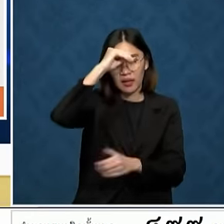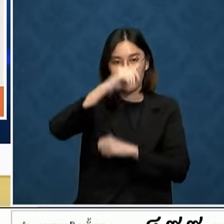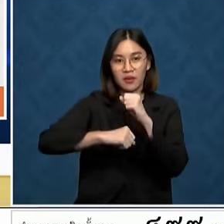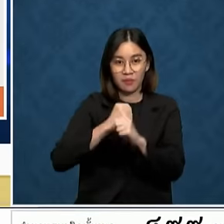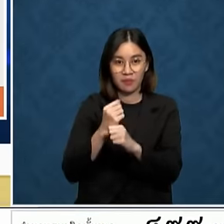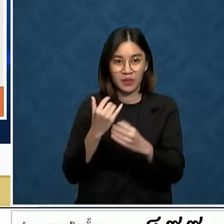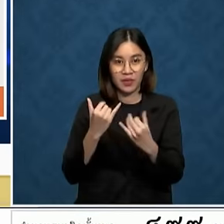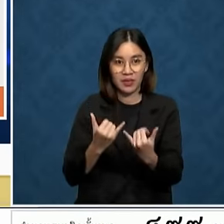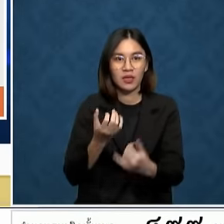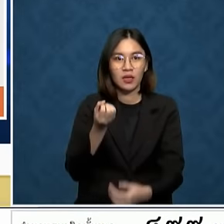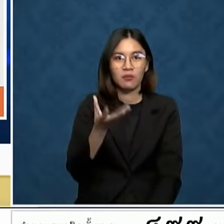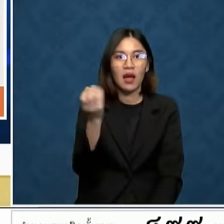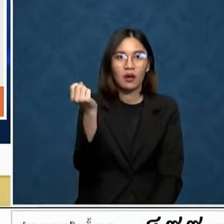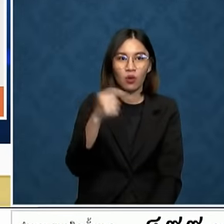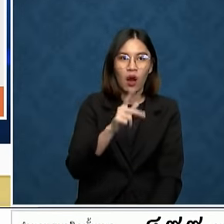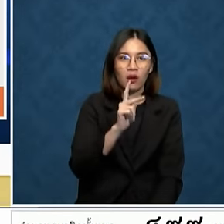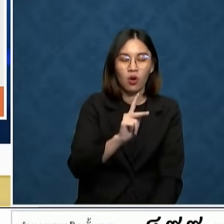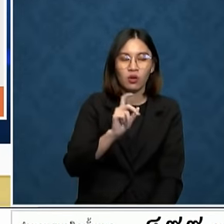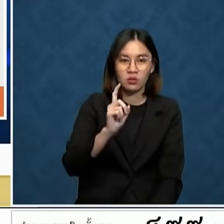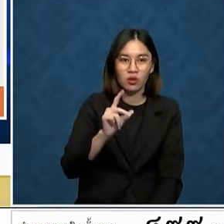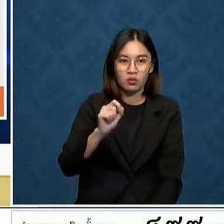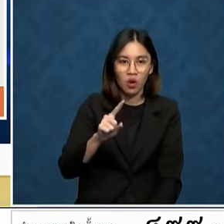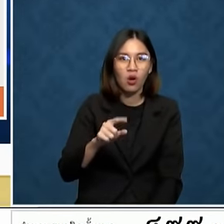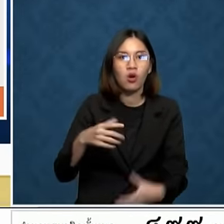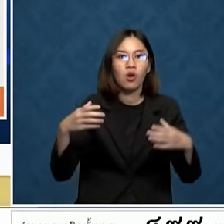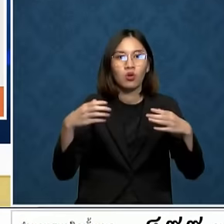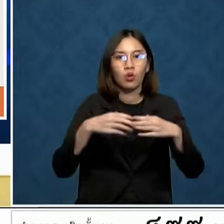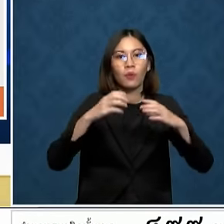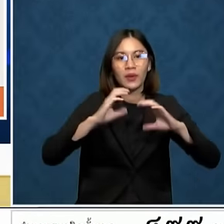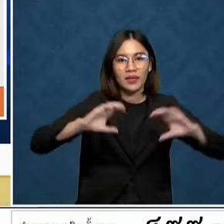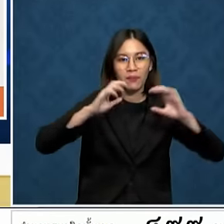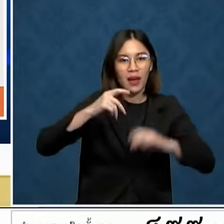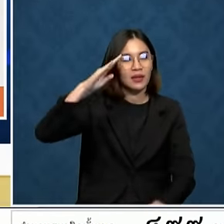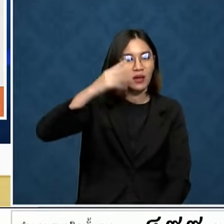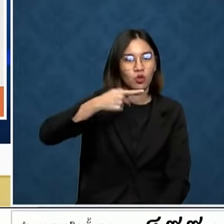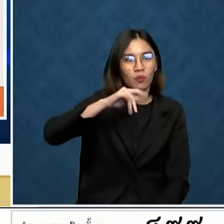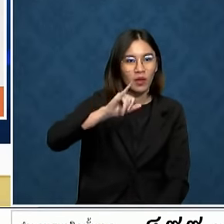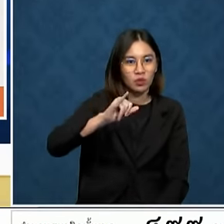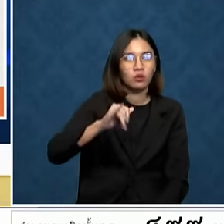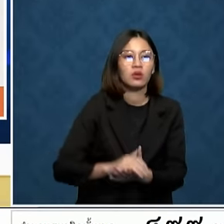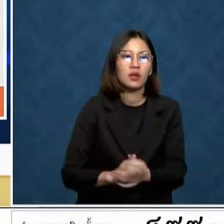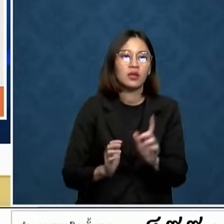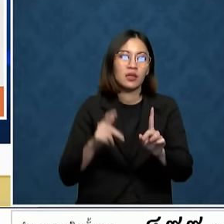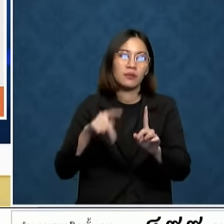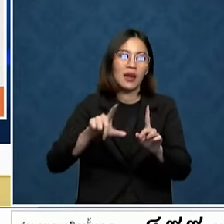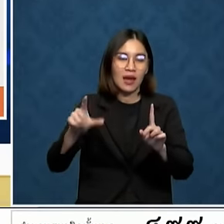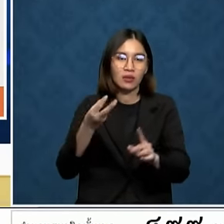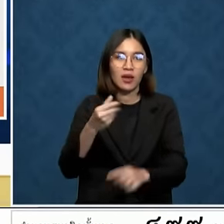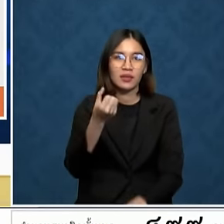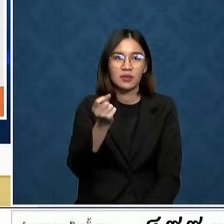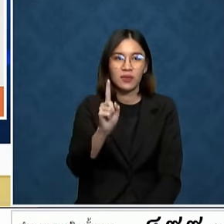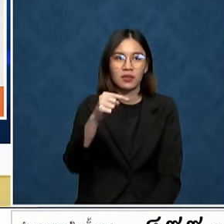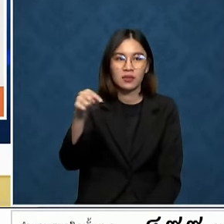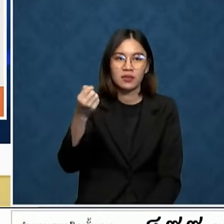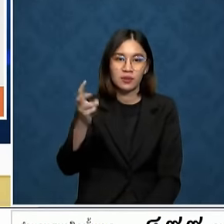กับสูงกางบของกรสอนปสุท้ายของรฐบาลผเอกปยุทธ เพียงแ่ไมถึง 1,000 ลานบาทเทานั้นหรอคดเป็แ่ 11-